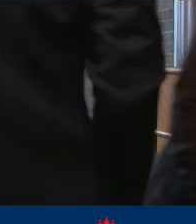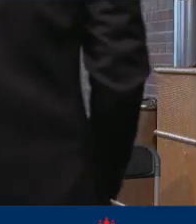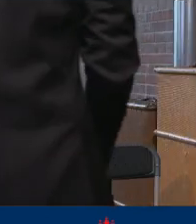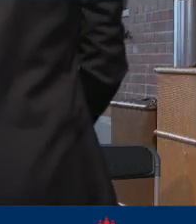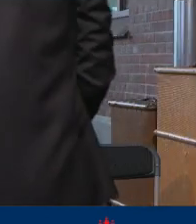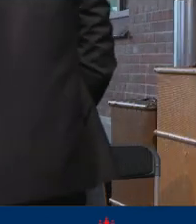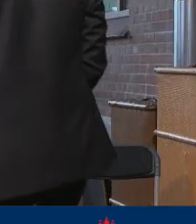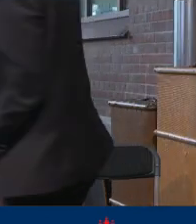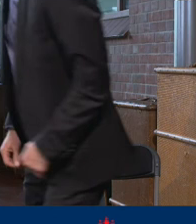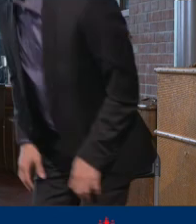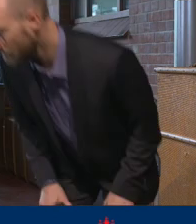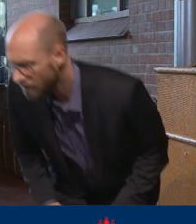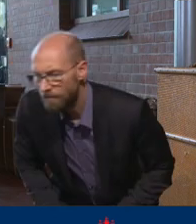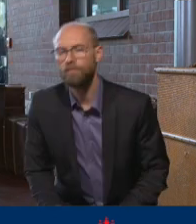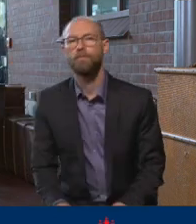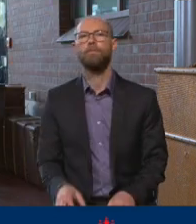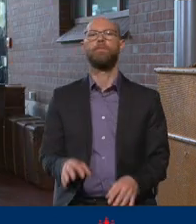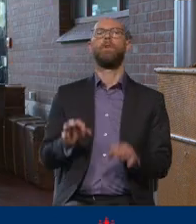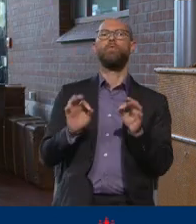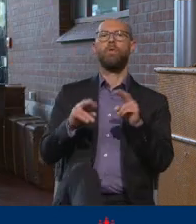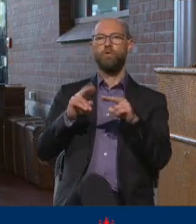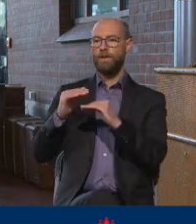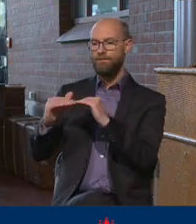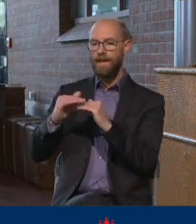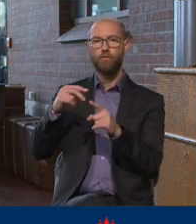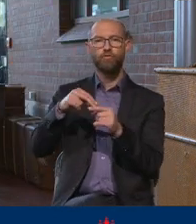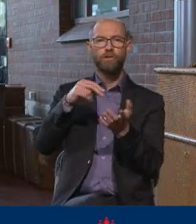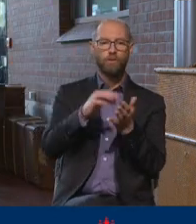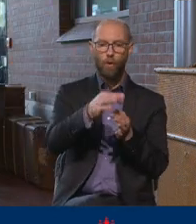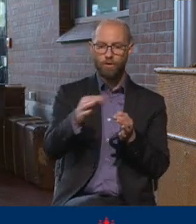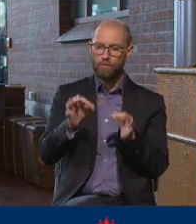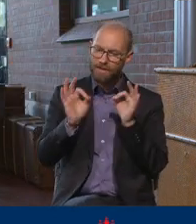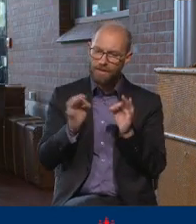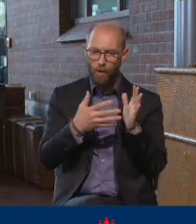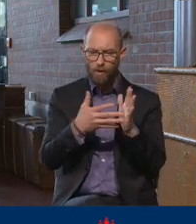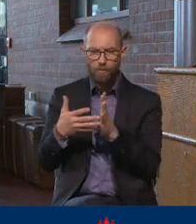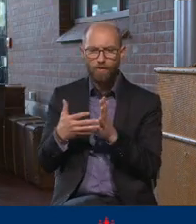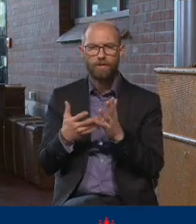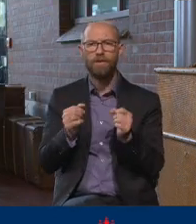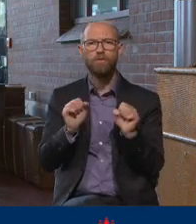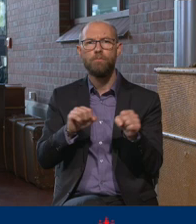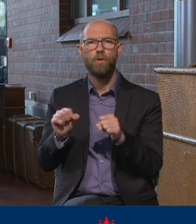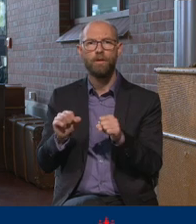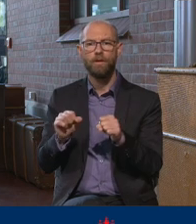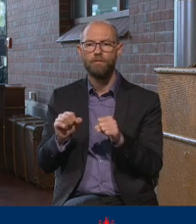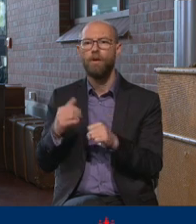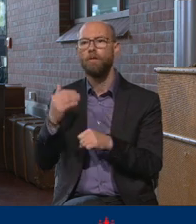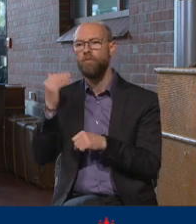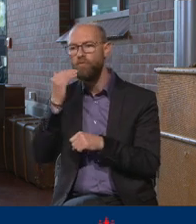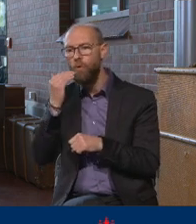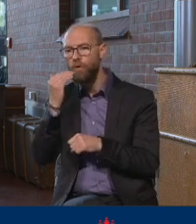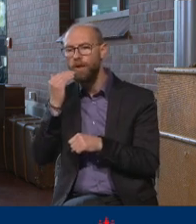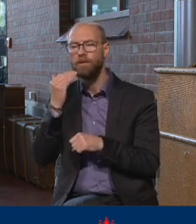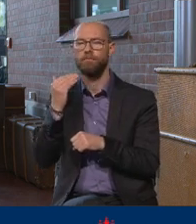standorte landflächen sich genau angucken was da geht sicherlich ist auch das wunder er erst etwas in der zweiten und dritten reihe in